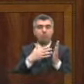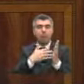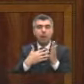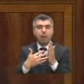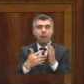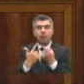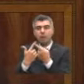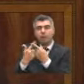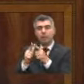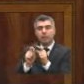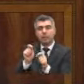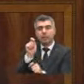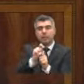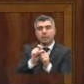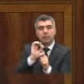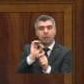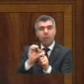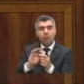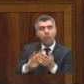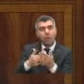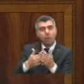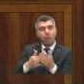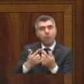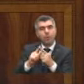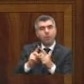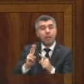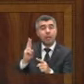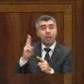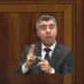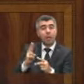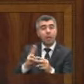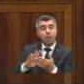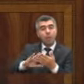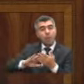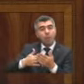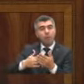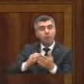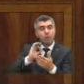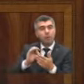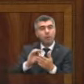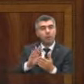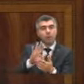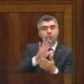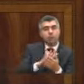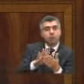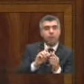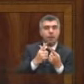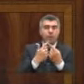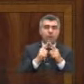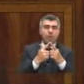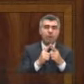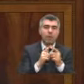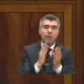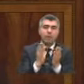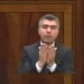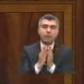وإقليمية لتأهيل البنية التحتية المدرسية تنطلق من تشخيص شامل ودقيق لوضعية مختلف المؤسسات